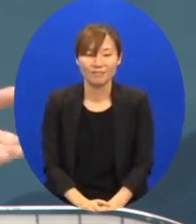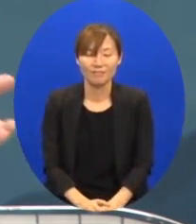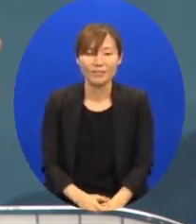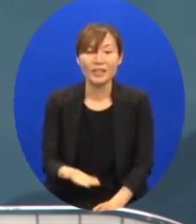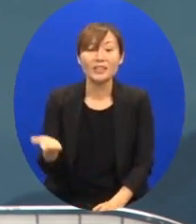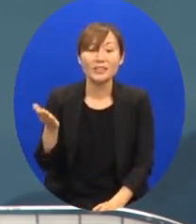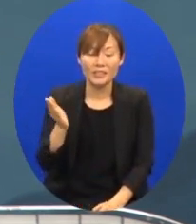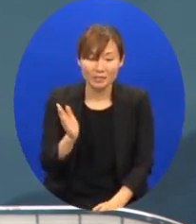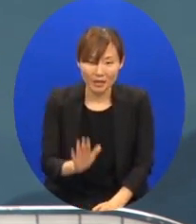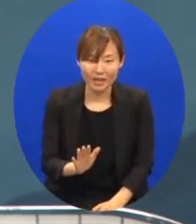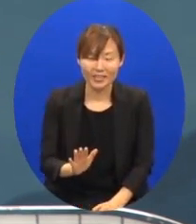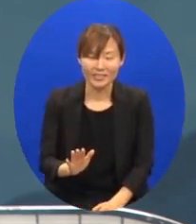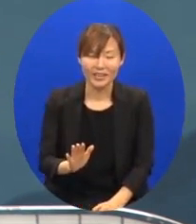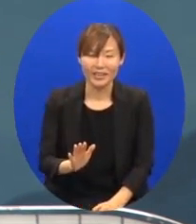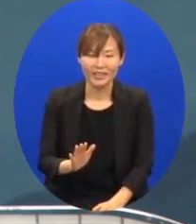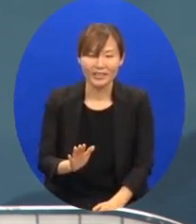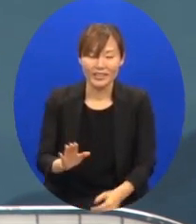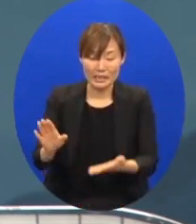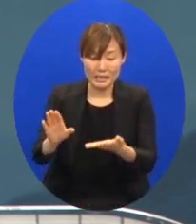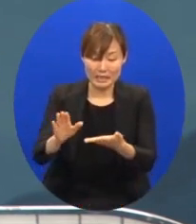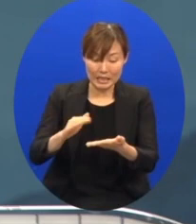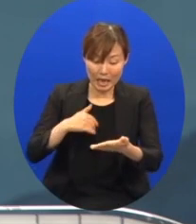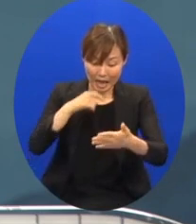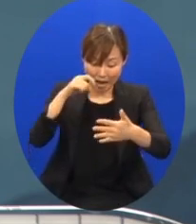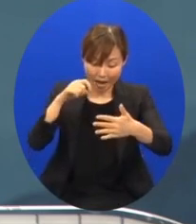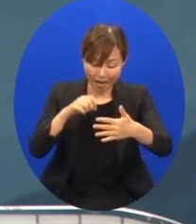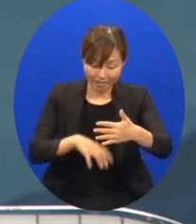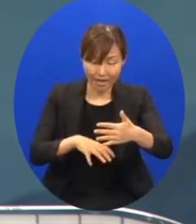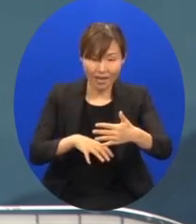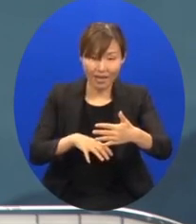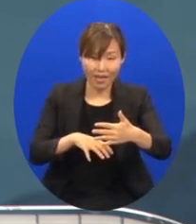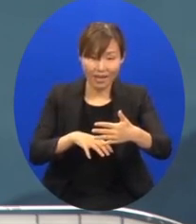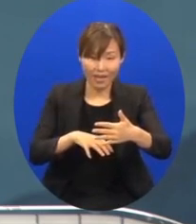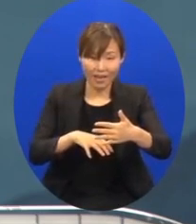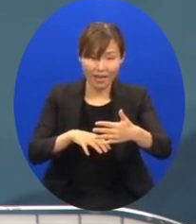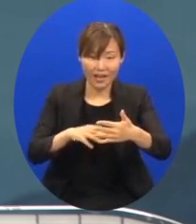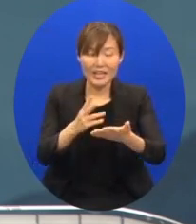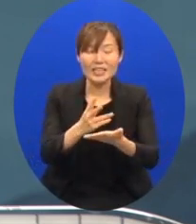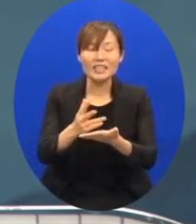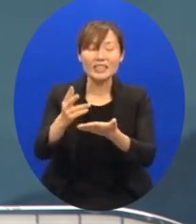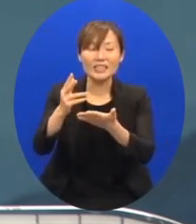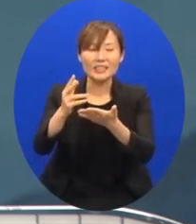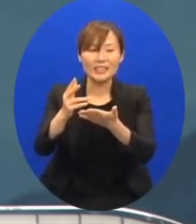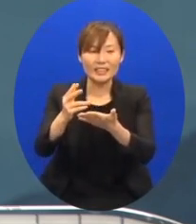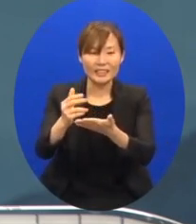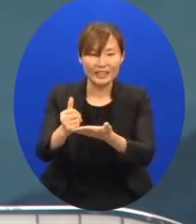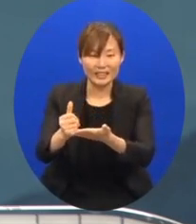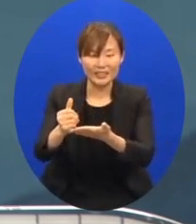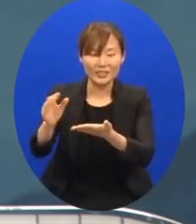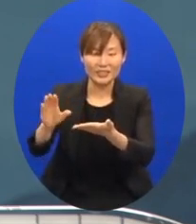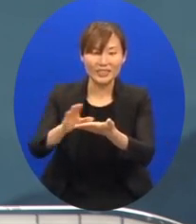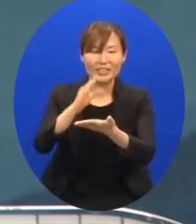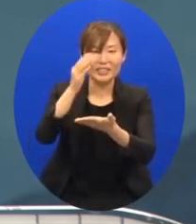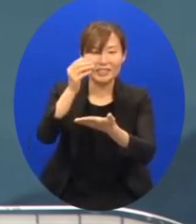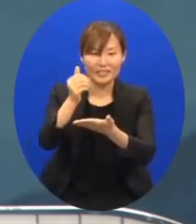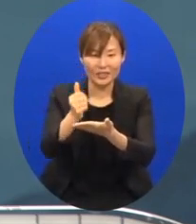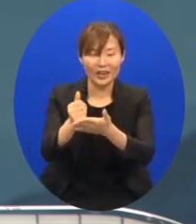그런데 우리는 내 안이 그리스도가 있게 시다 그리스도의 마음이 내 안에 있다라고 말합니다